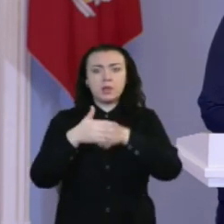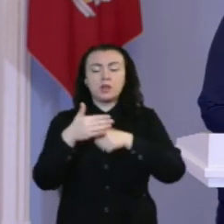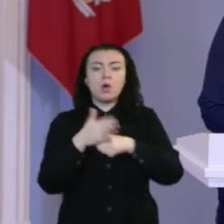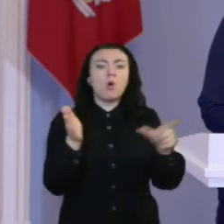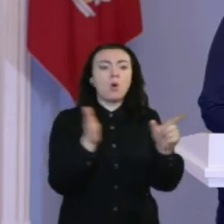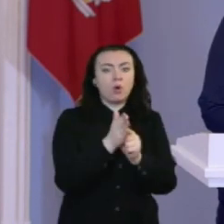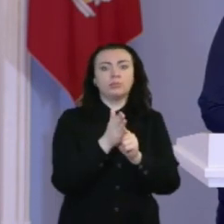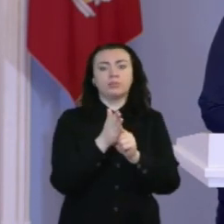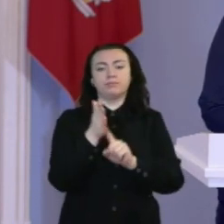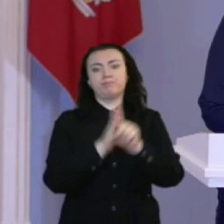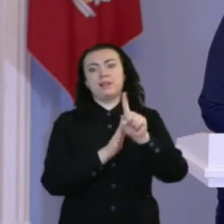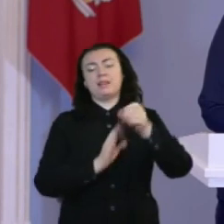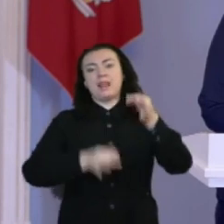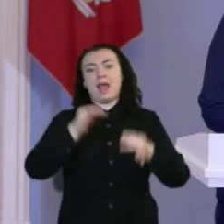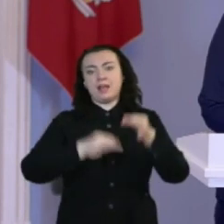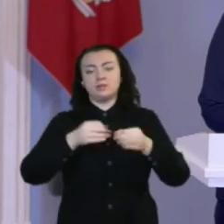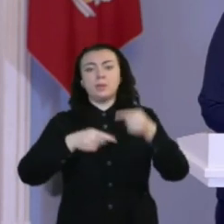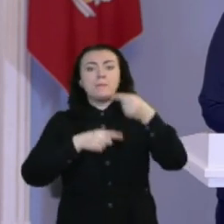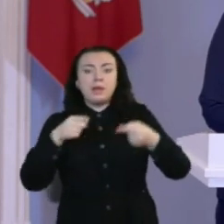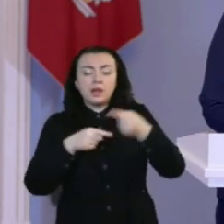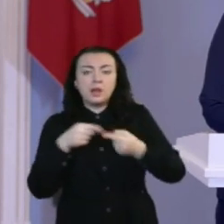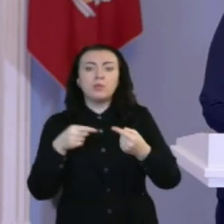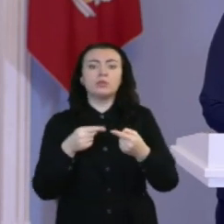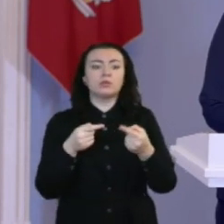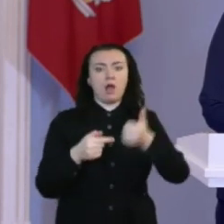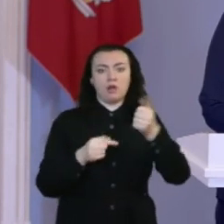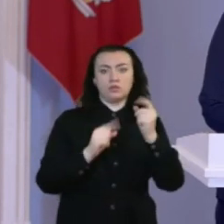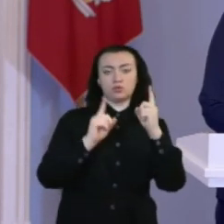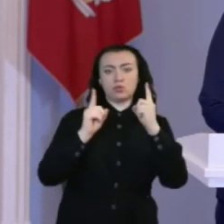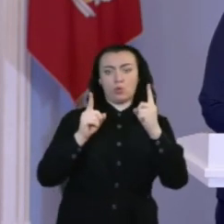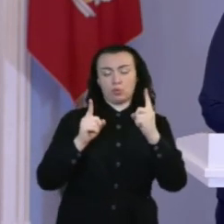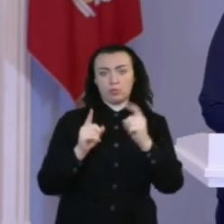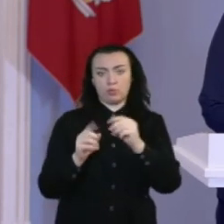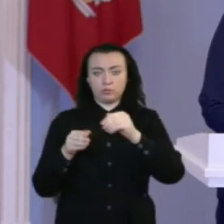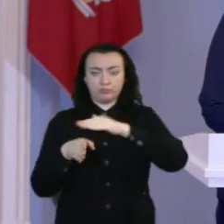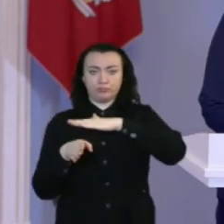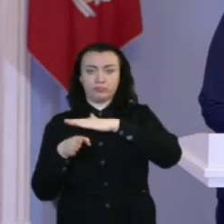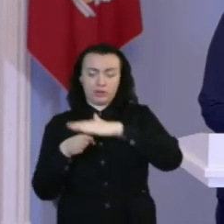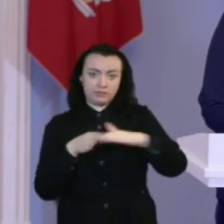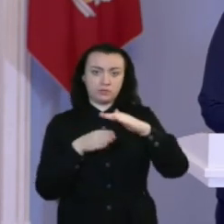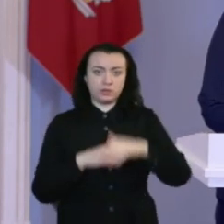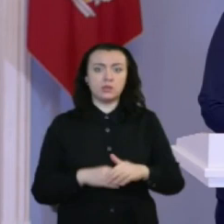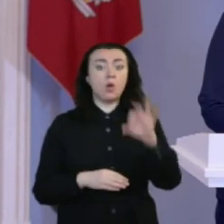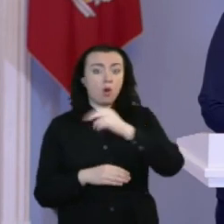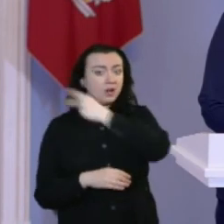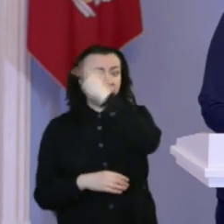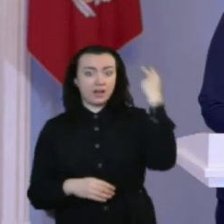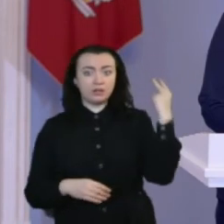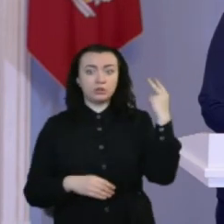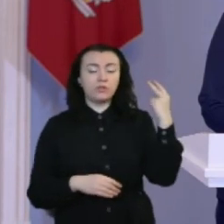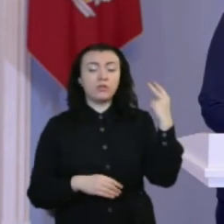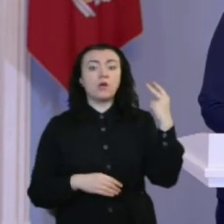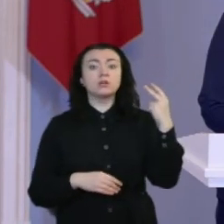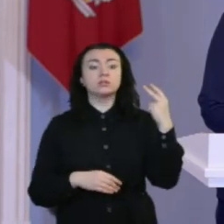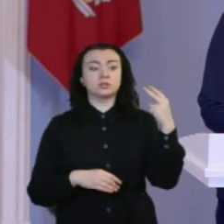privalome imtis teisinių priemonių, pirmiausia, savo išoriniam saugumui sustiprinti. Kalbame apie Lietuvos išorinį